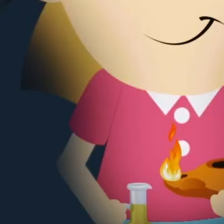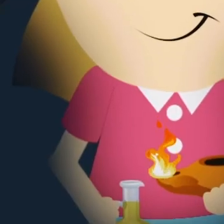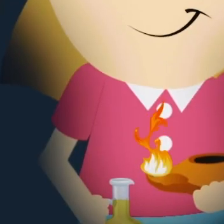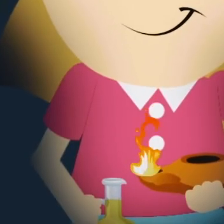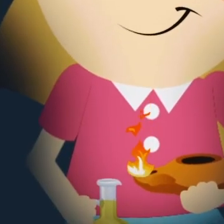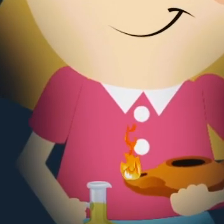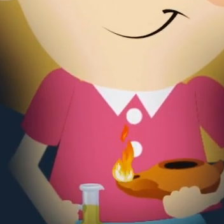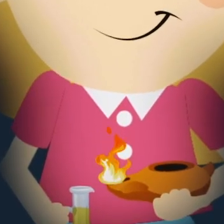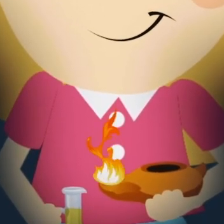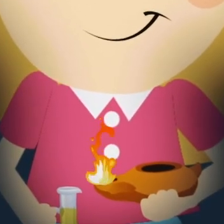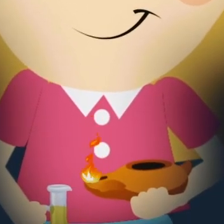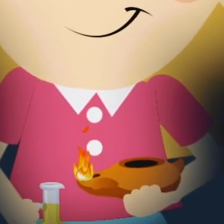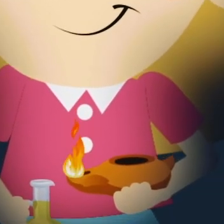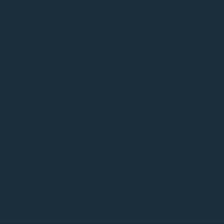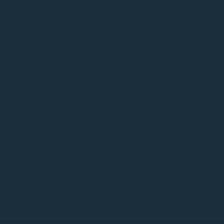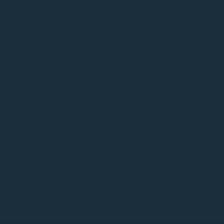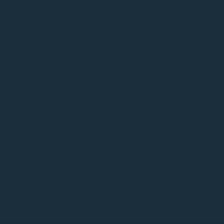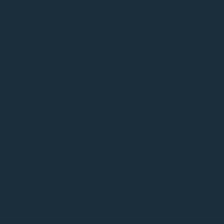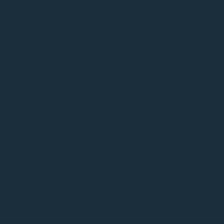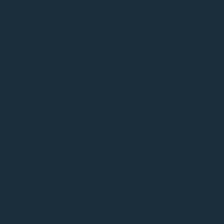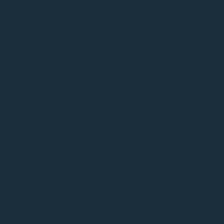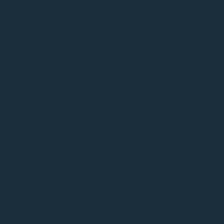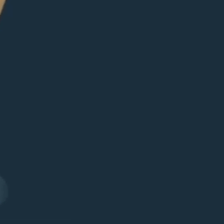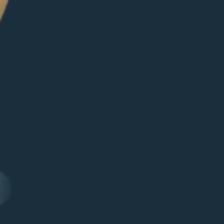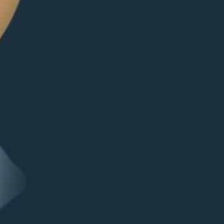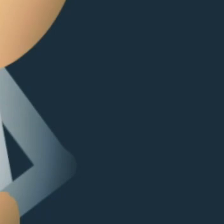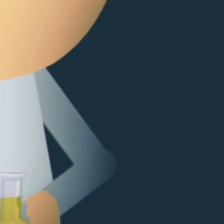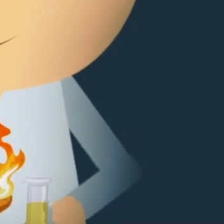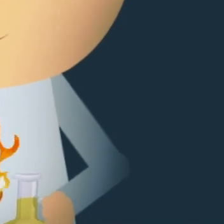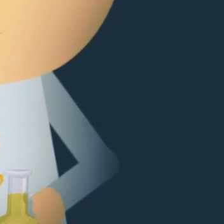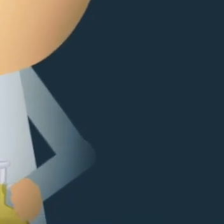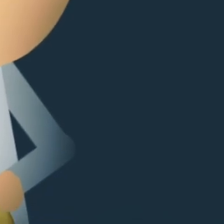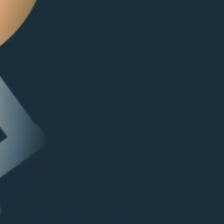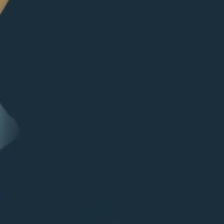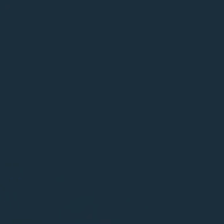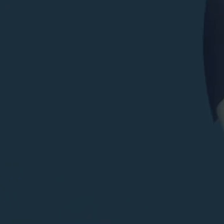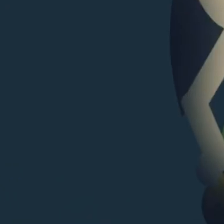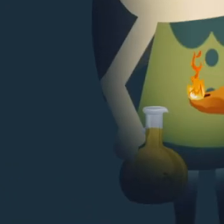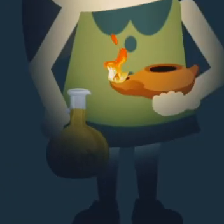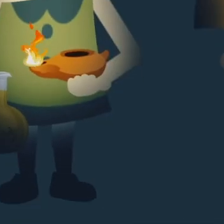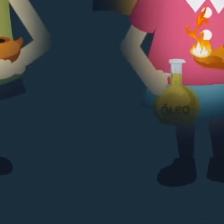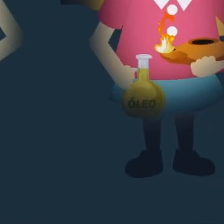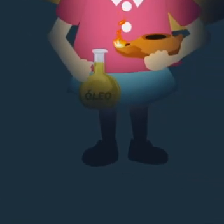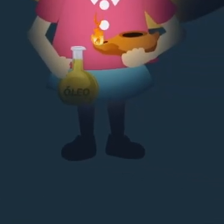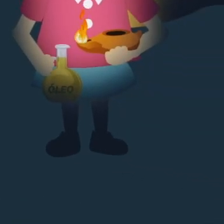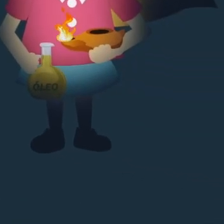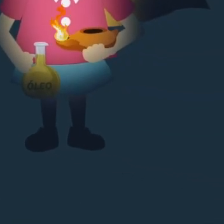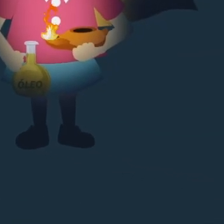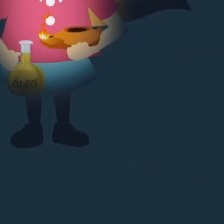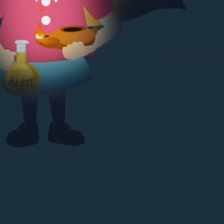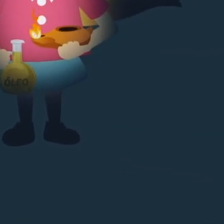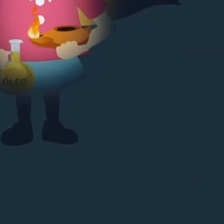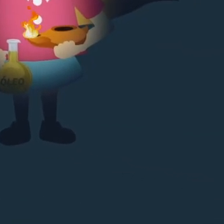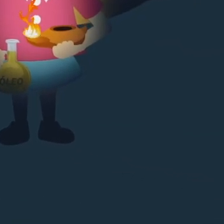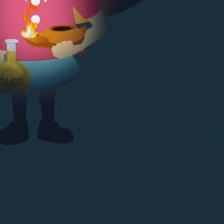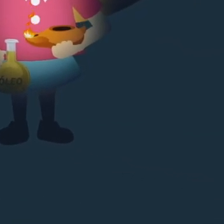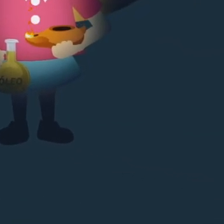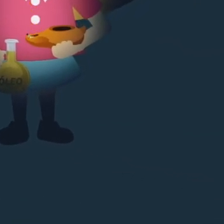Свет сияющий и яркий — это голос Божьей Церкви. Иисус мой грядет.